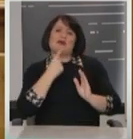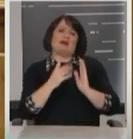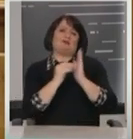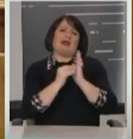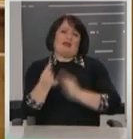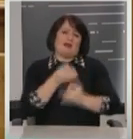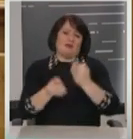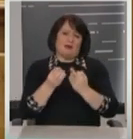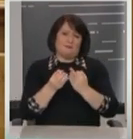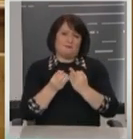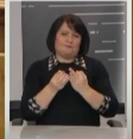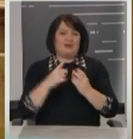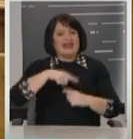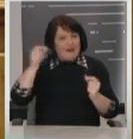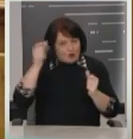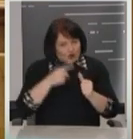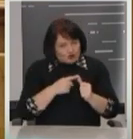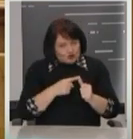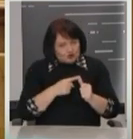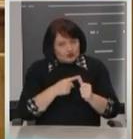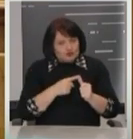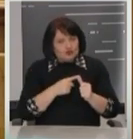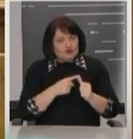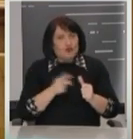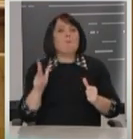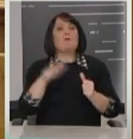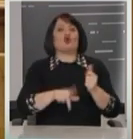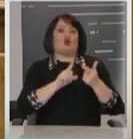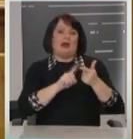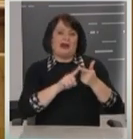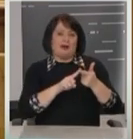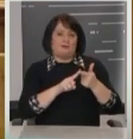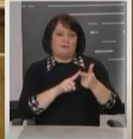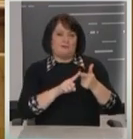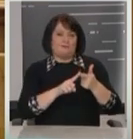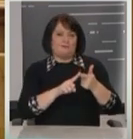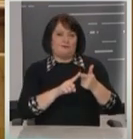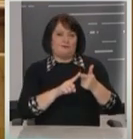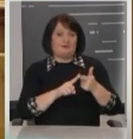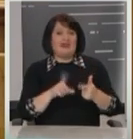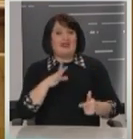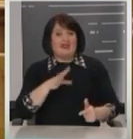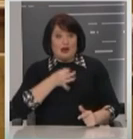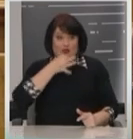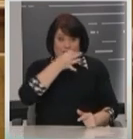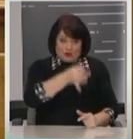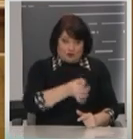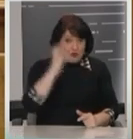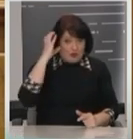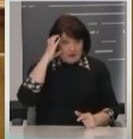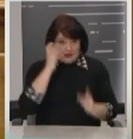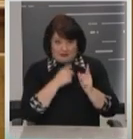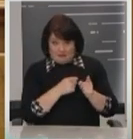το παράδειγμα της Κύπρου και το παράδειγμα της Πορτογαλίας. Θέλω να σας θυμίσω όμως, κύριε